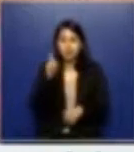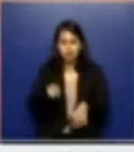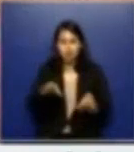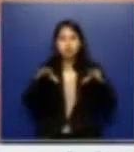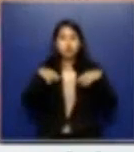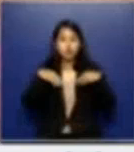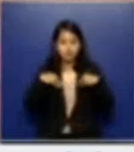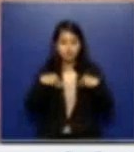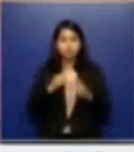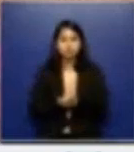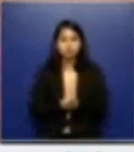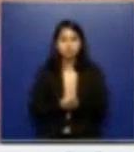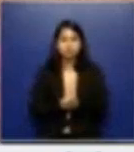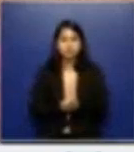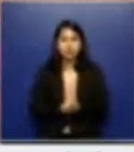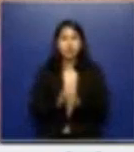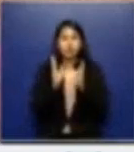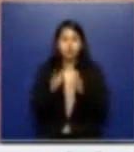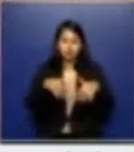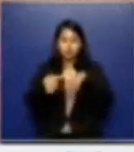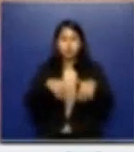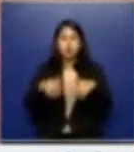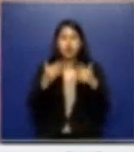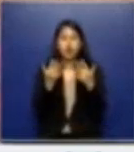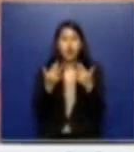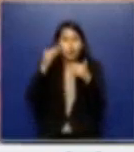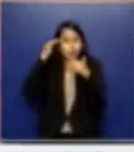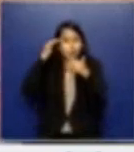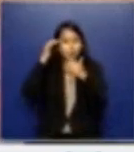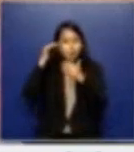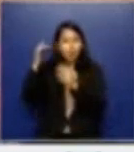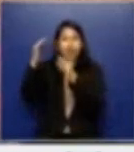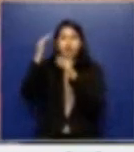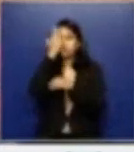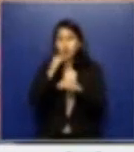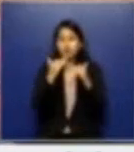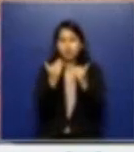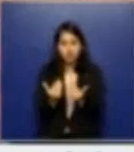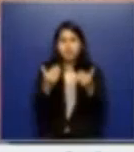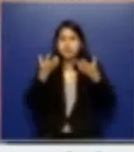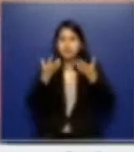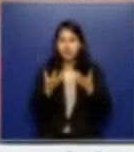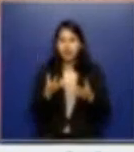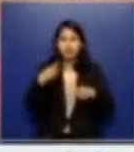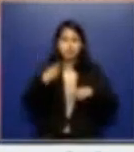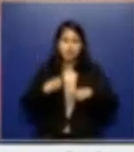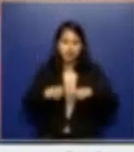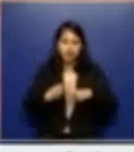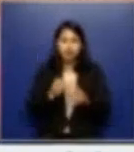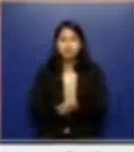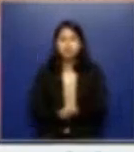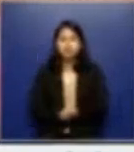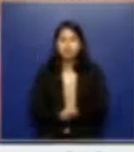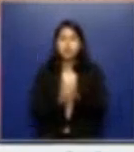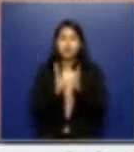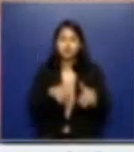ประมาณเนี่ยบนความหวังของประชาชนเพราะมันอยู่บนความทุกข์เมื่อพี่น้องทุกข์เข